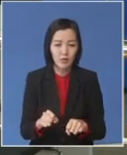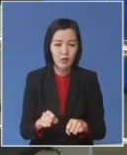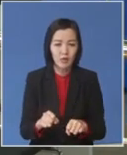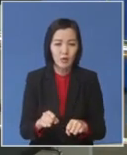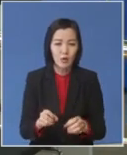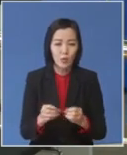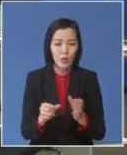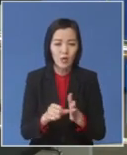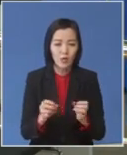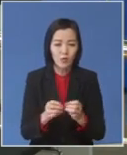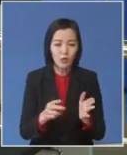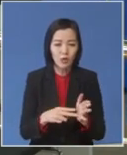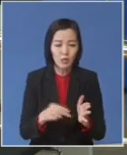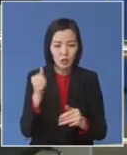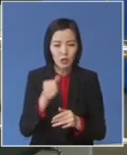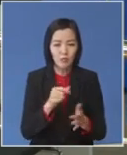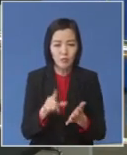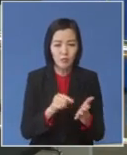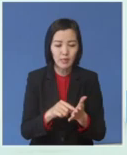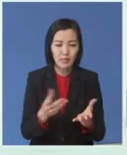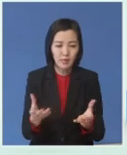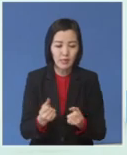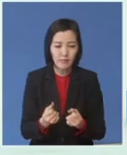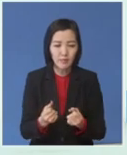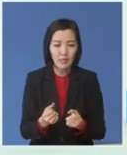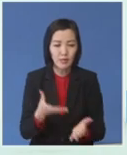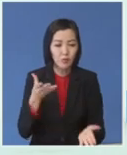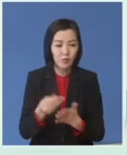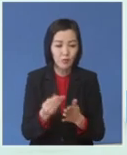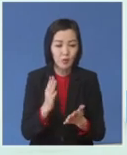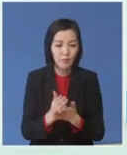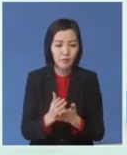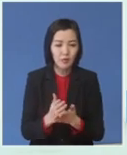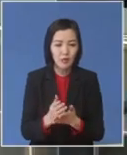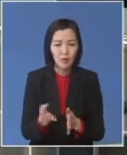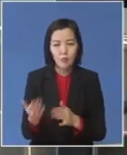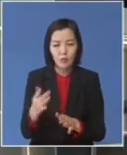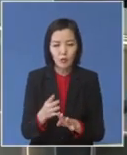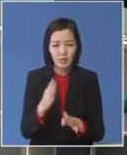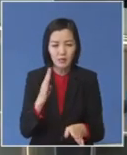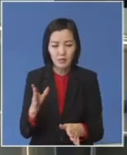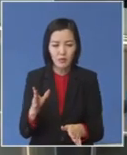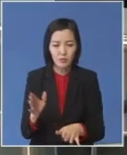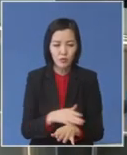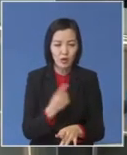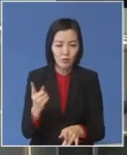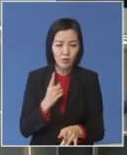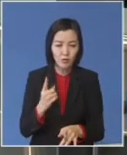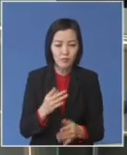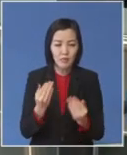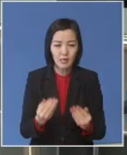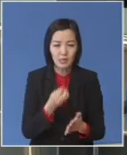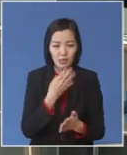аламыз. Коммуналдық төлемдердің бәрін осы жерге төлейміз. Баяғыда тегізекте көп тұрушы едік. Қазір дегенің бәрі өте